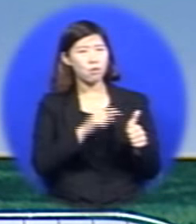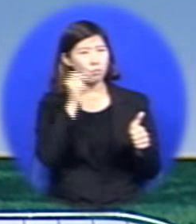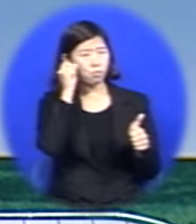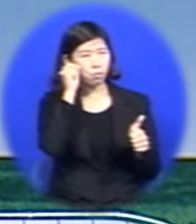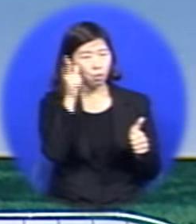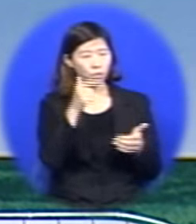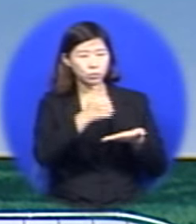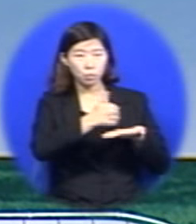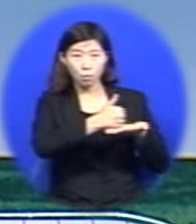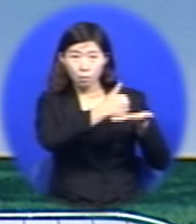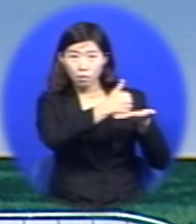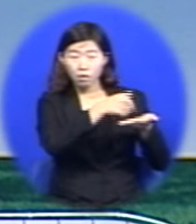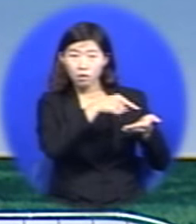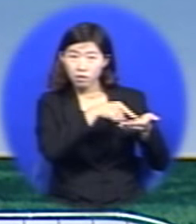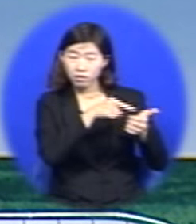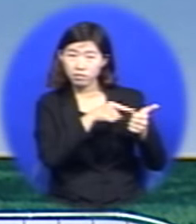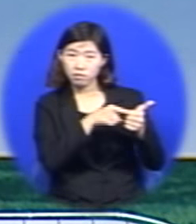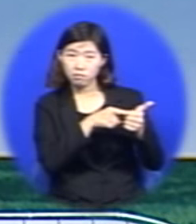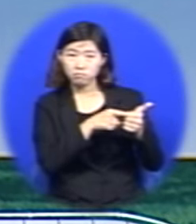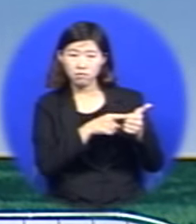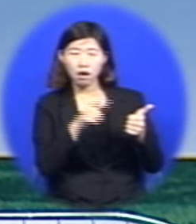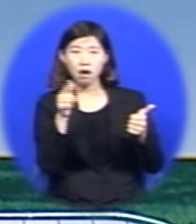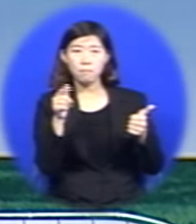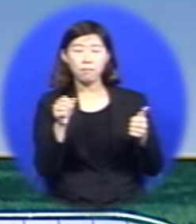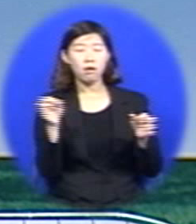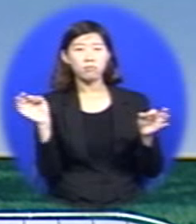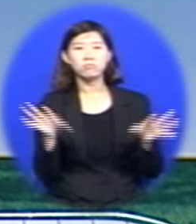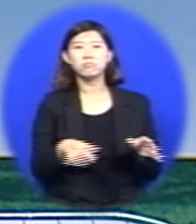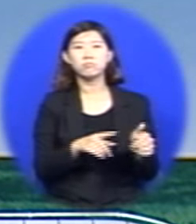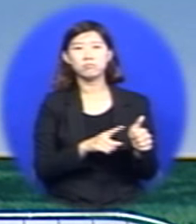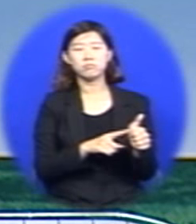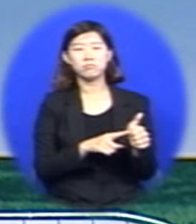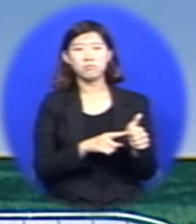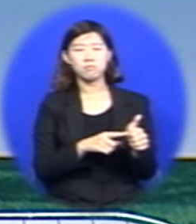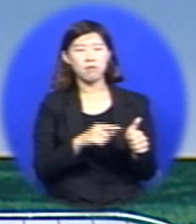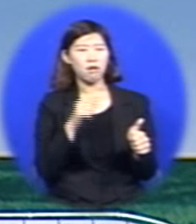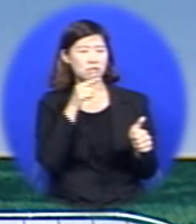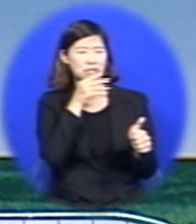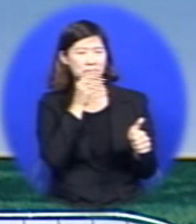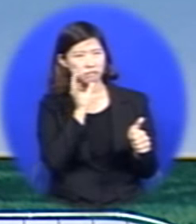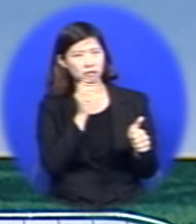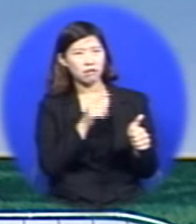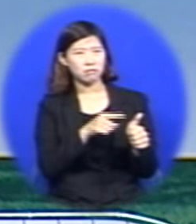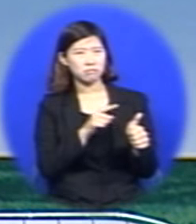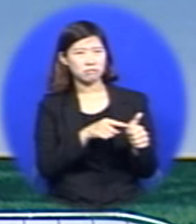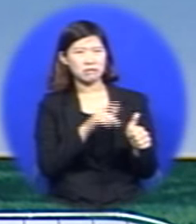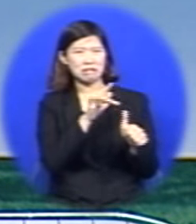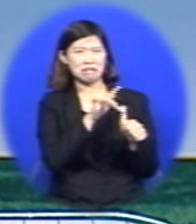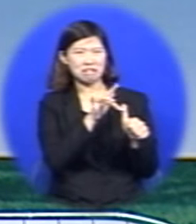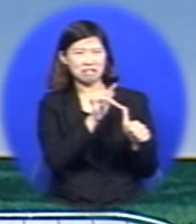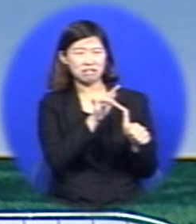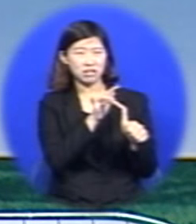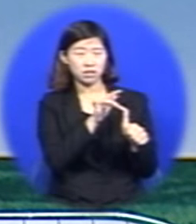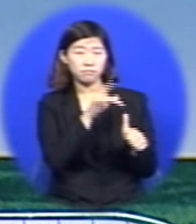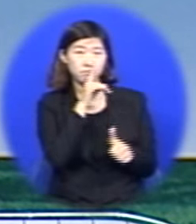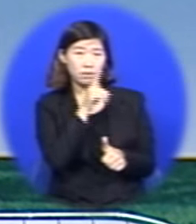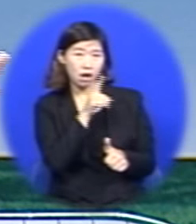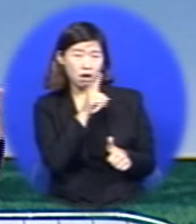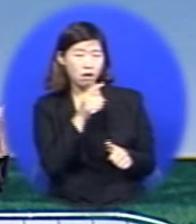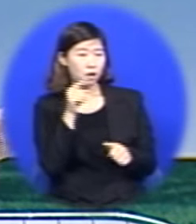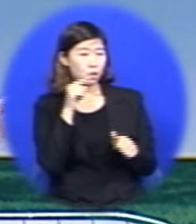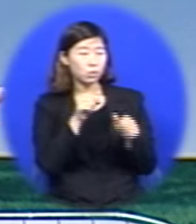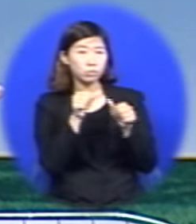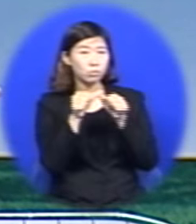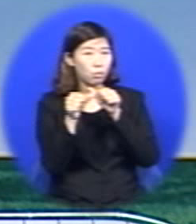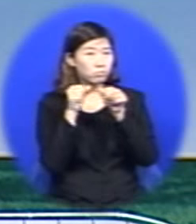시인이 하루아침에 노망 걸리고 또 악귀까지 걸린 사람이라고 하는 이런 소문이